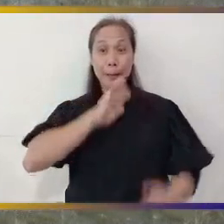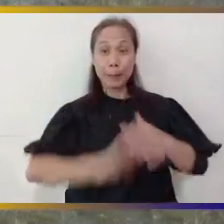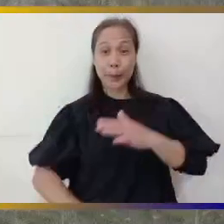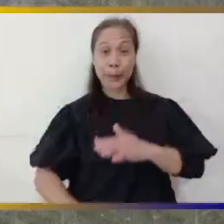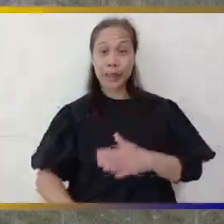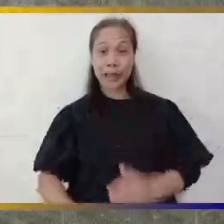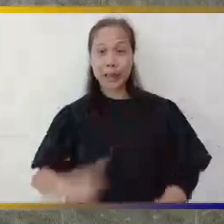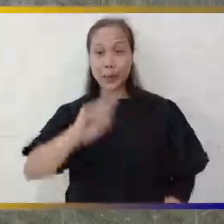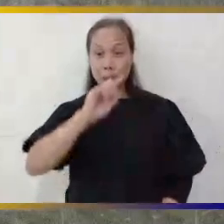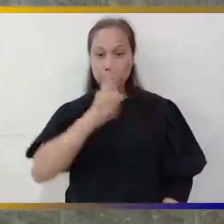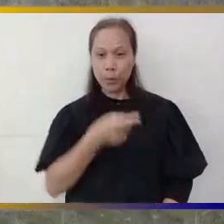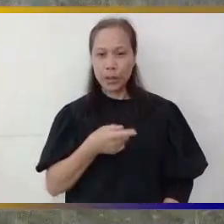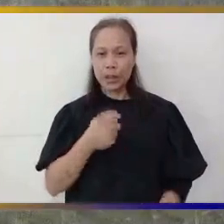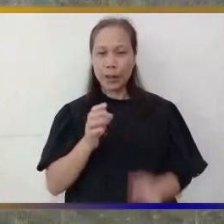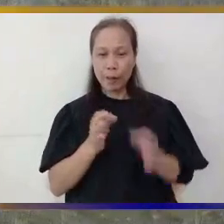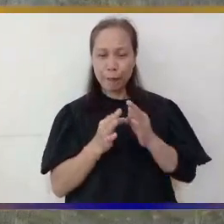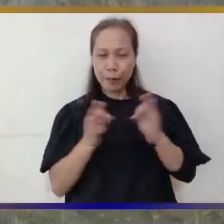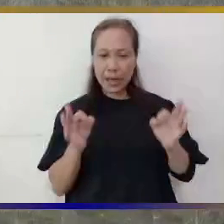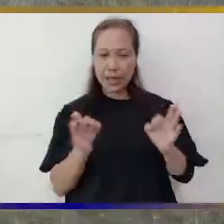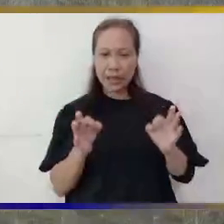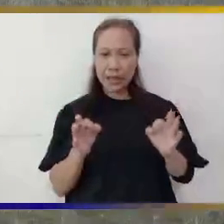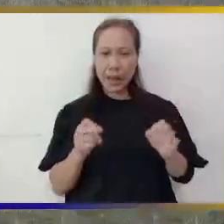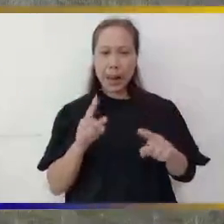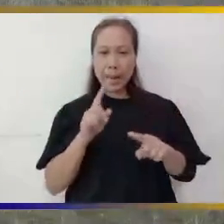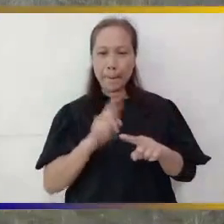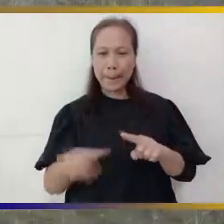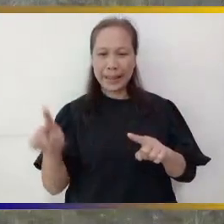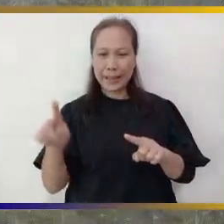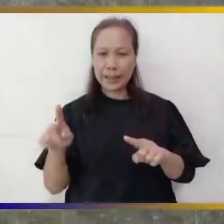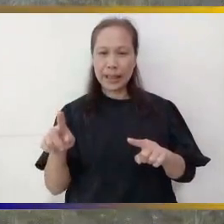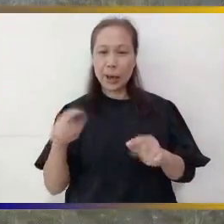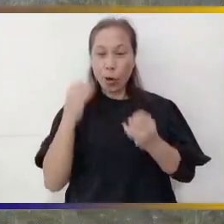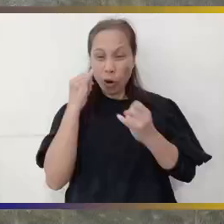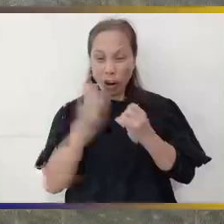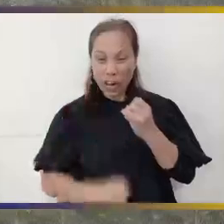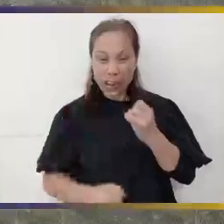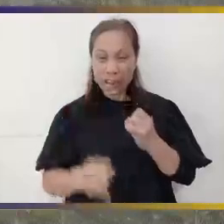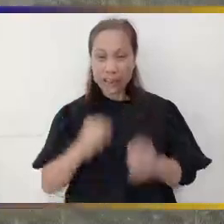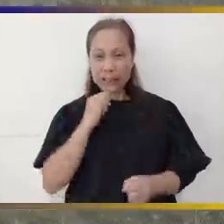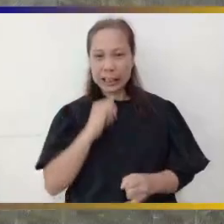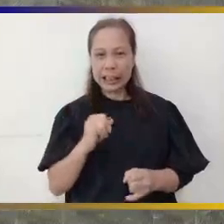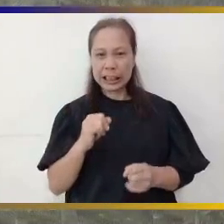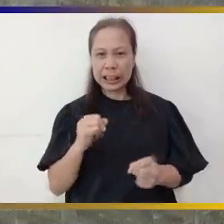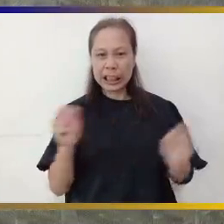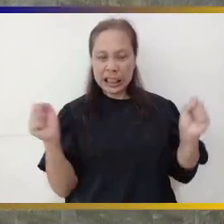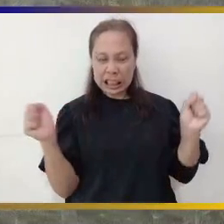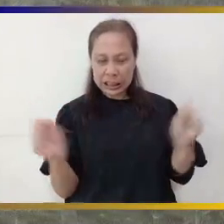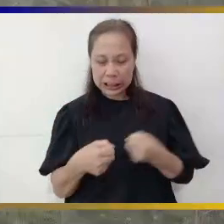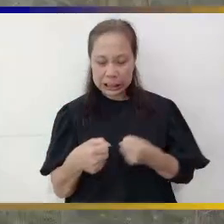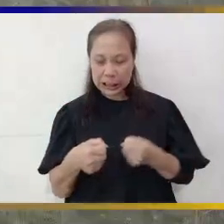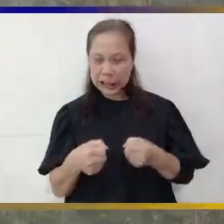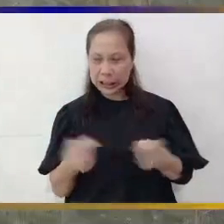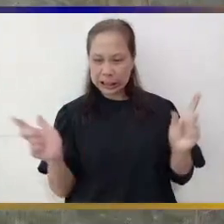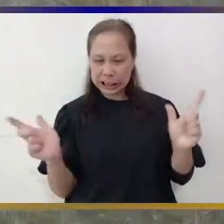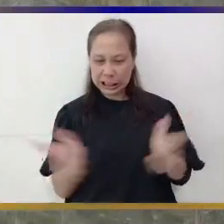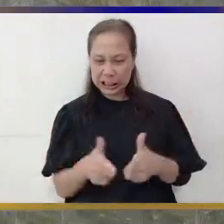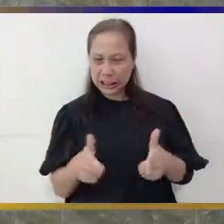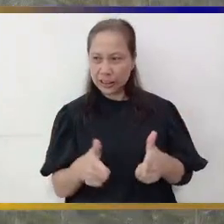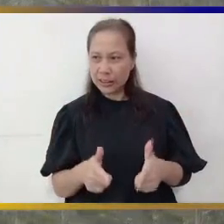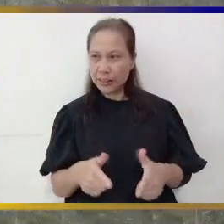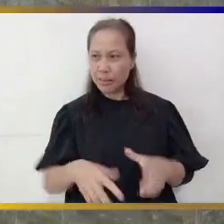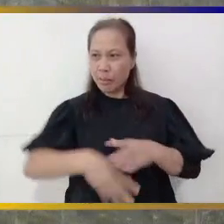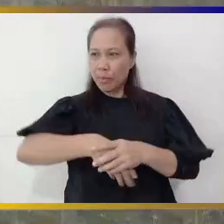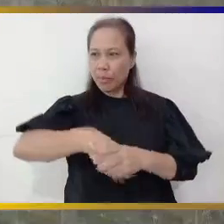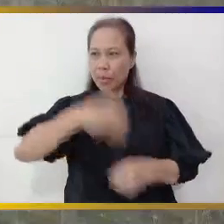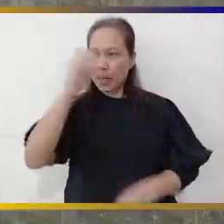bandang huli kahulihulihan niya mga kapatid Yung an tawag maliit paglabas